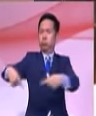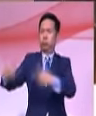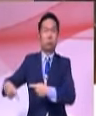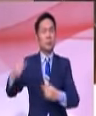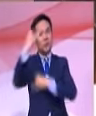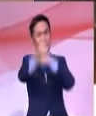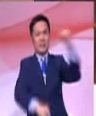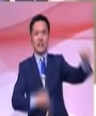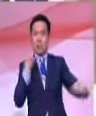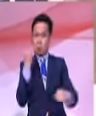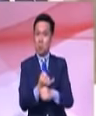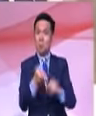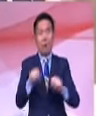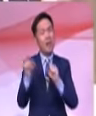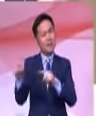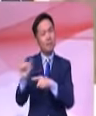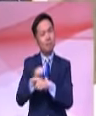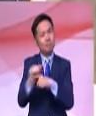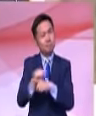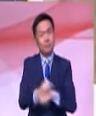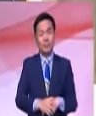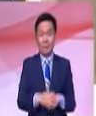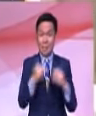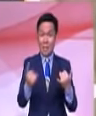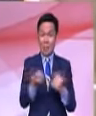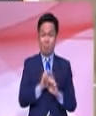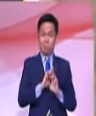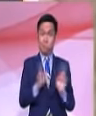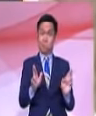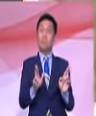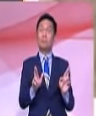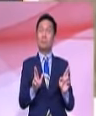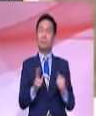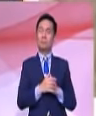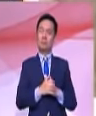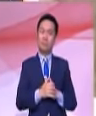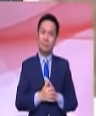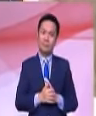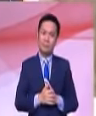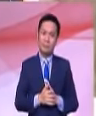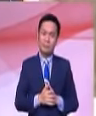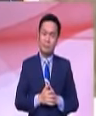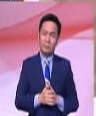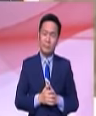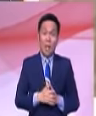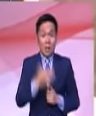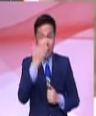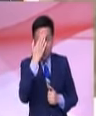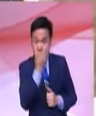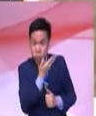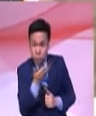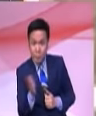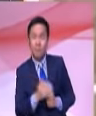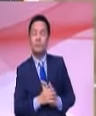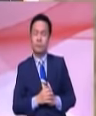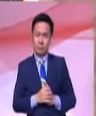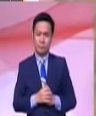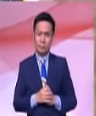antarabangsa. Saya anggap bahawa ini adalah persediaan awal. Sebagaimana kita sedia maklum, kita pernah